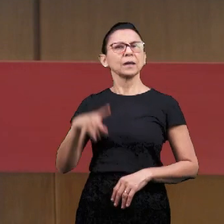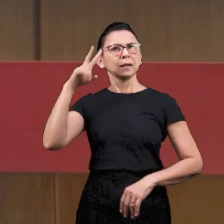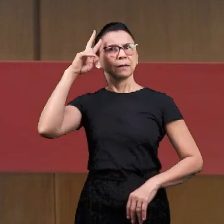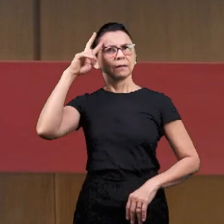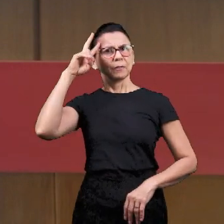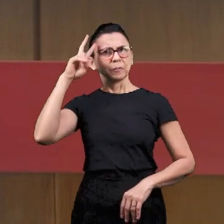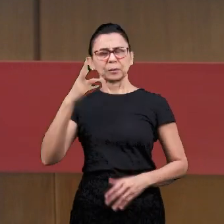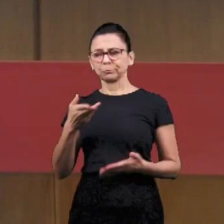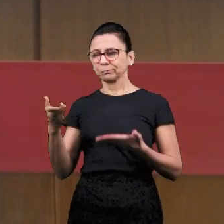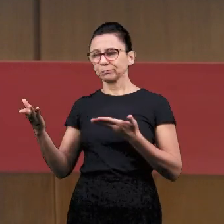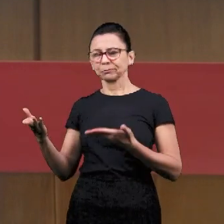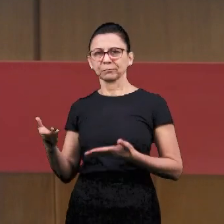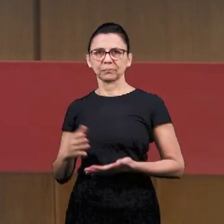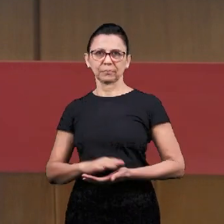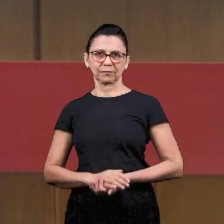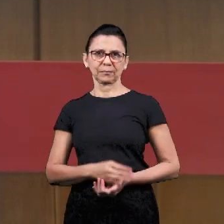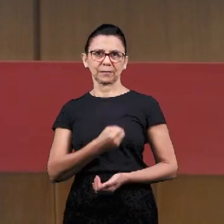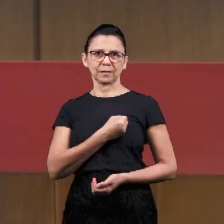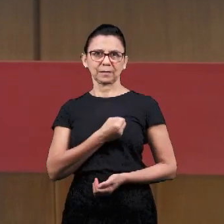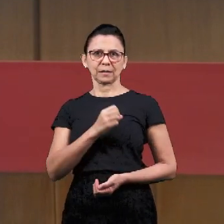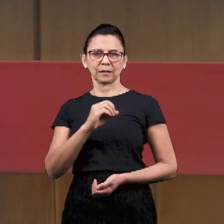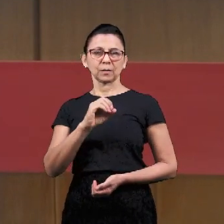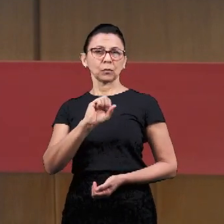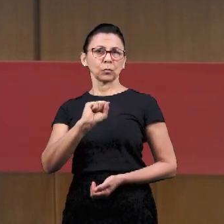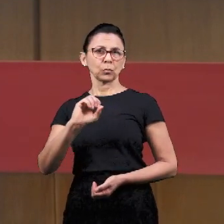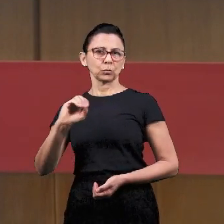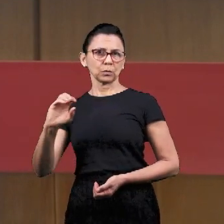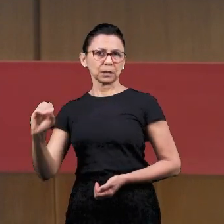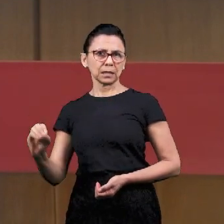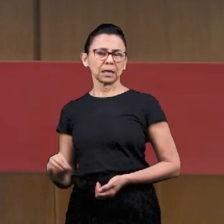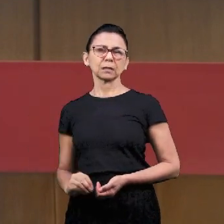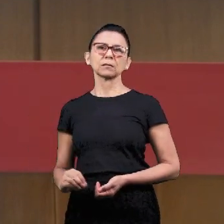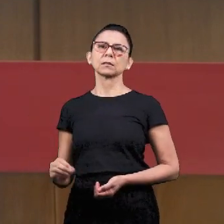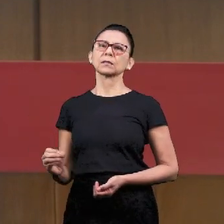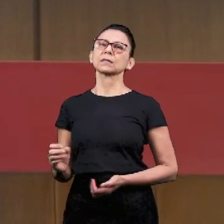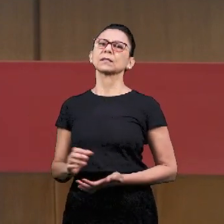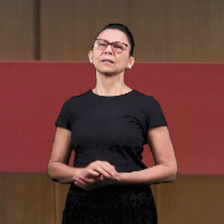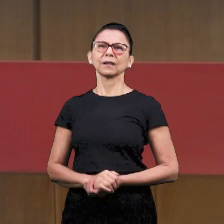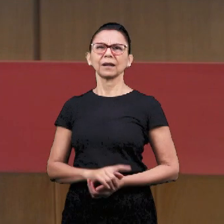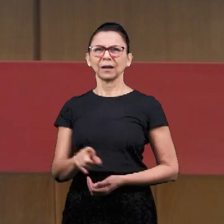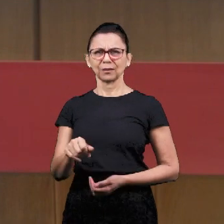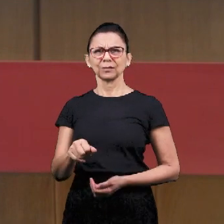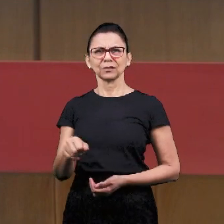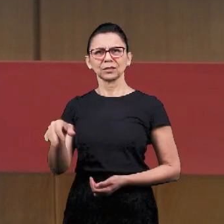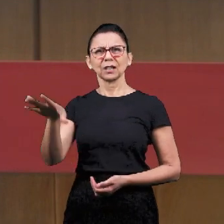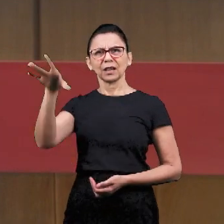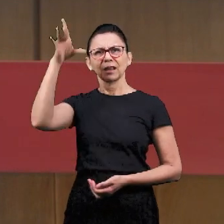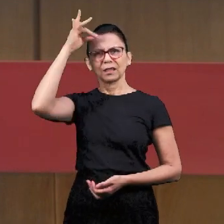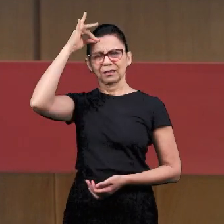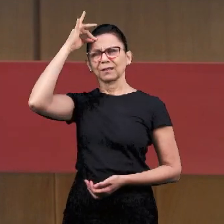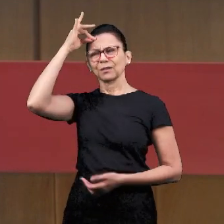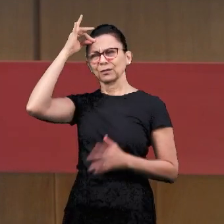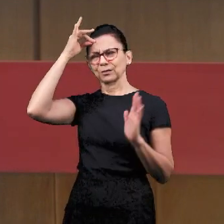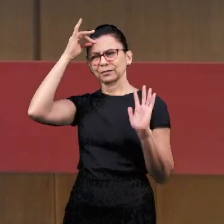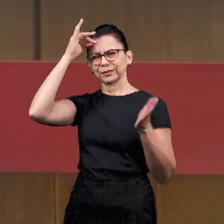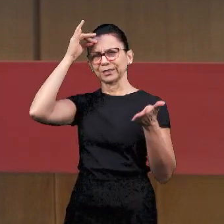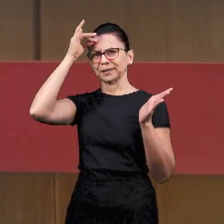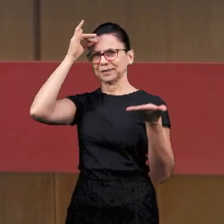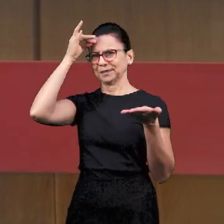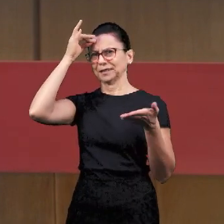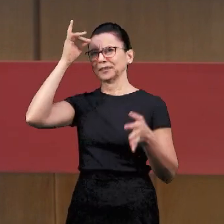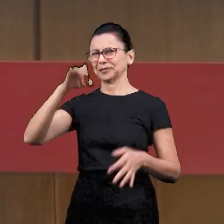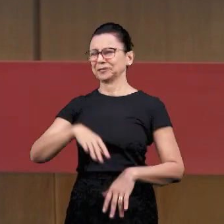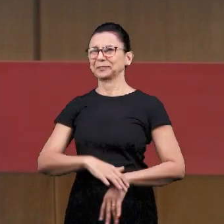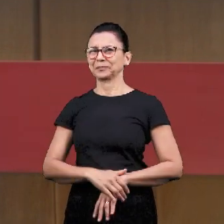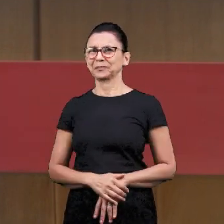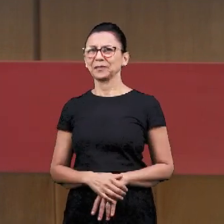numéro 0800. Nous rappelons toujours, je pense que vous avez même enregistré dans la